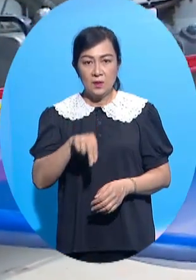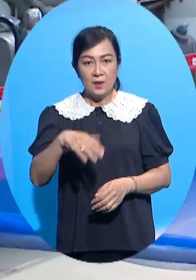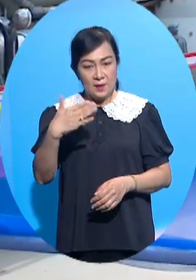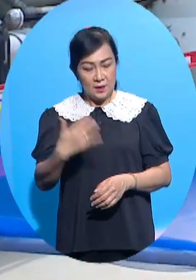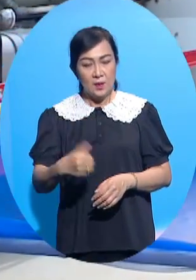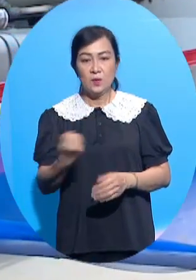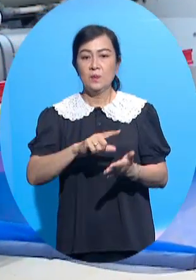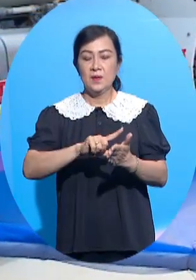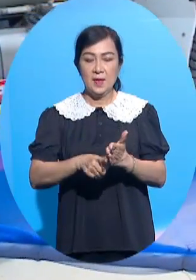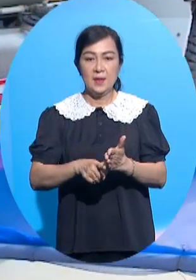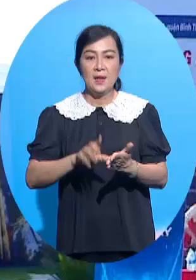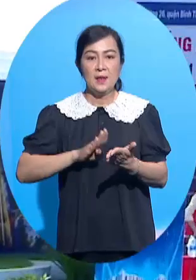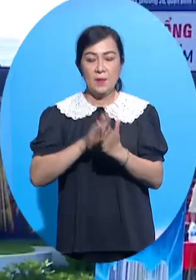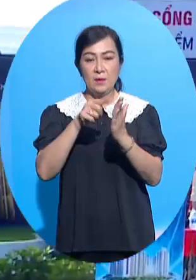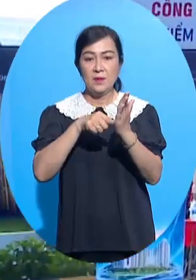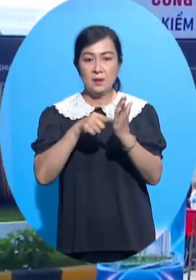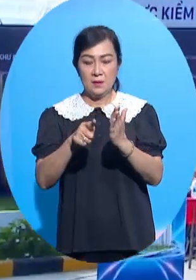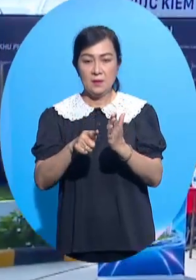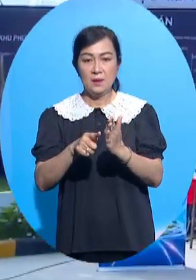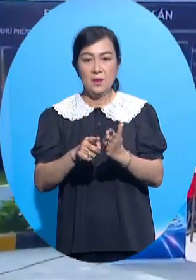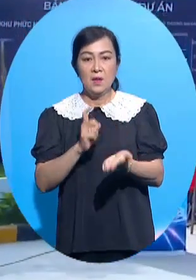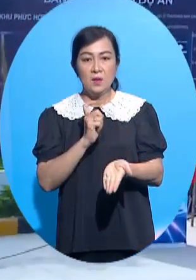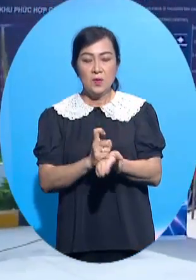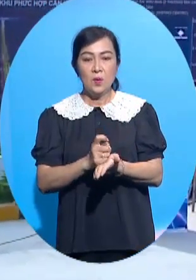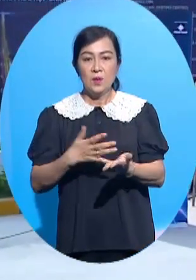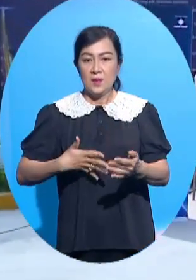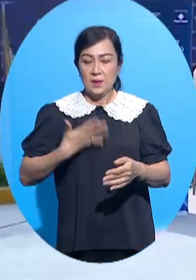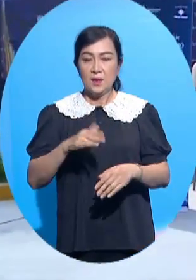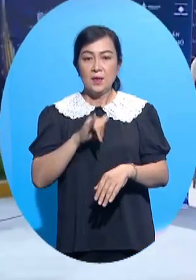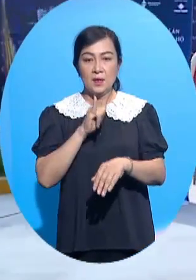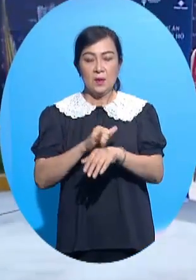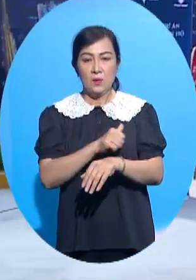án đúng tiến độ, đồng thời đảm bảo chất lượng và đủ các tiện ích cho nhu cầu cuộc sống cư dân tương lai.